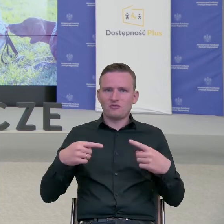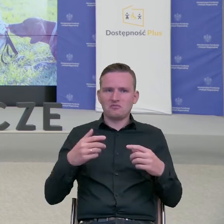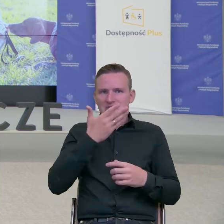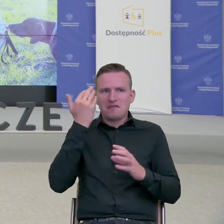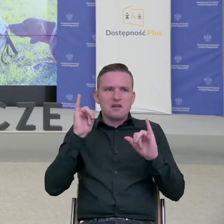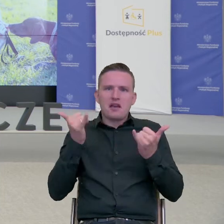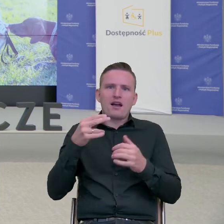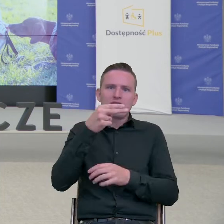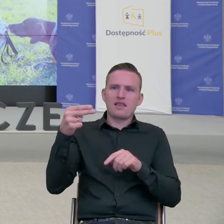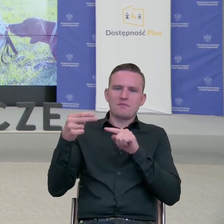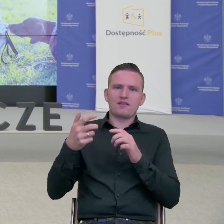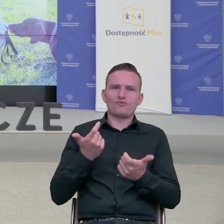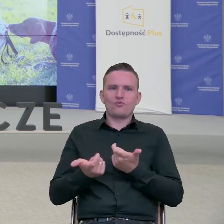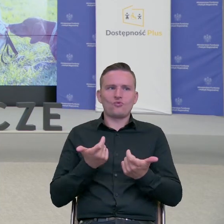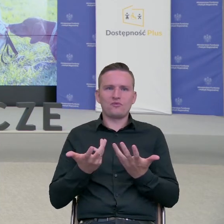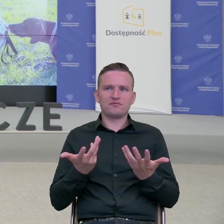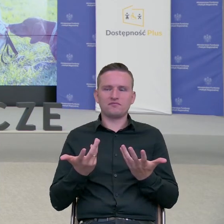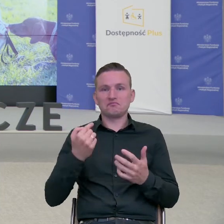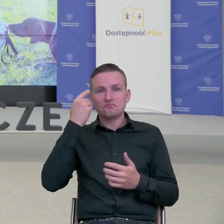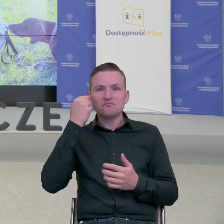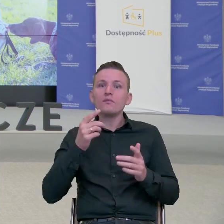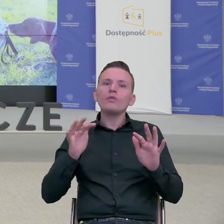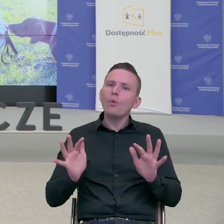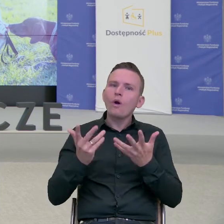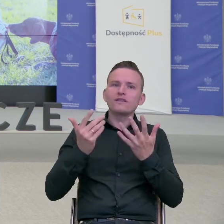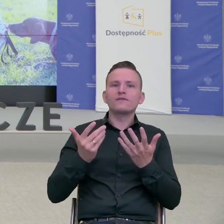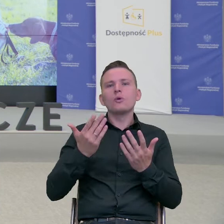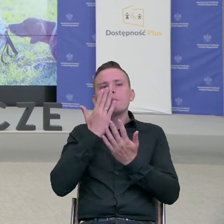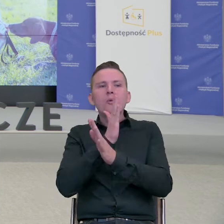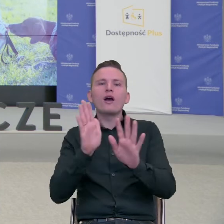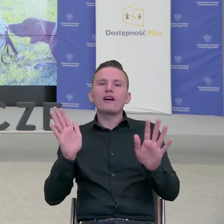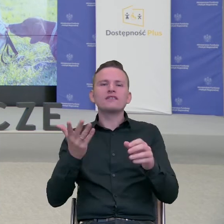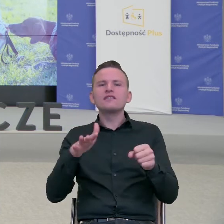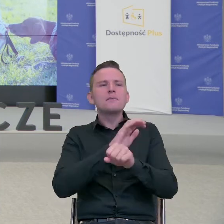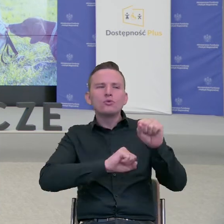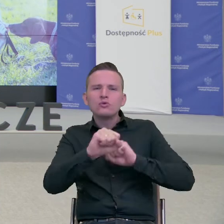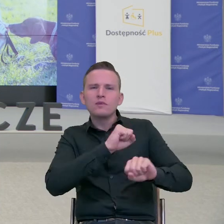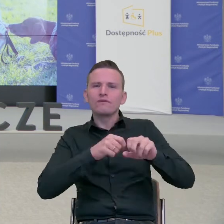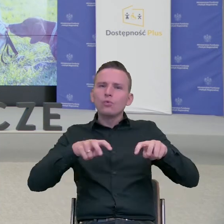tematu podejść. Wydawało mi się, że łatwiej jest przedstawić dostępność dla osób z niepełnosprawnością ruchową,